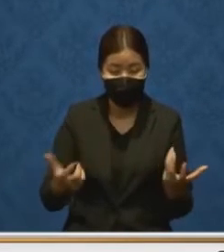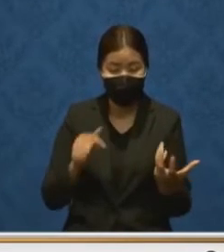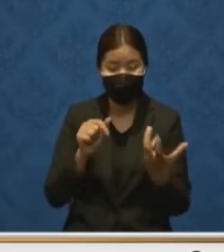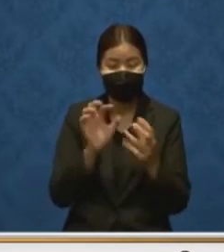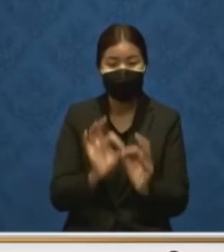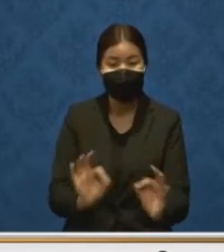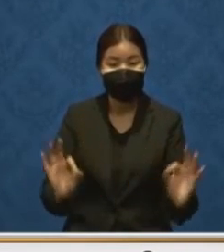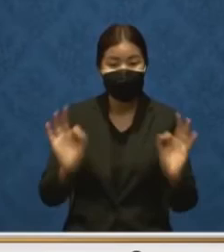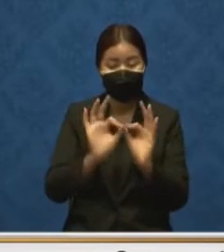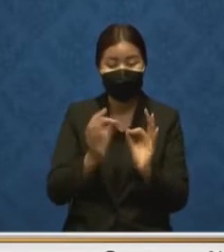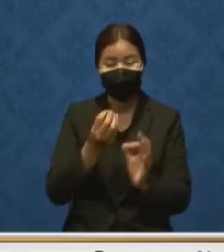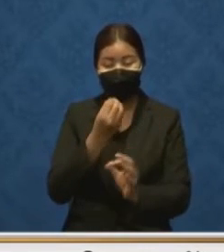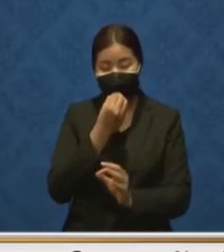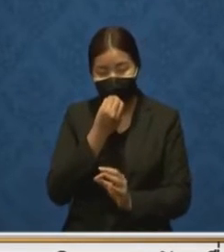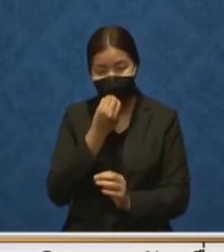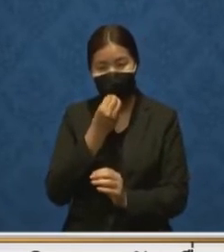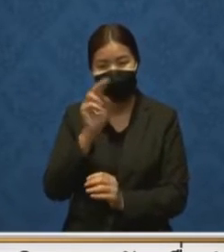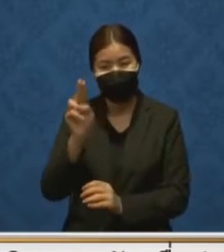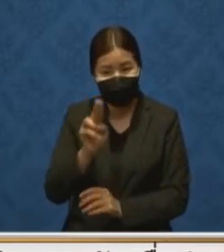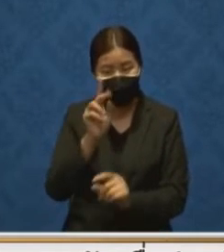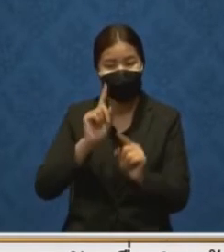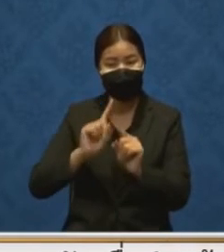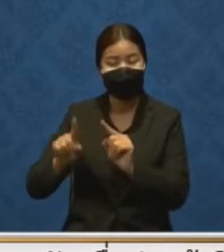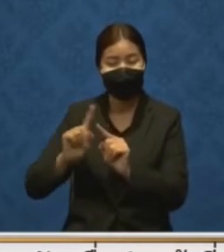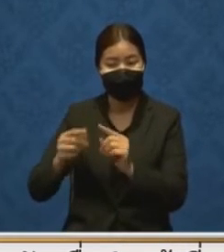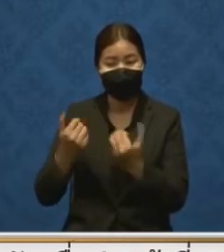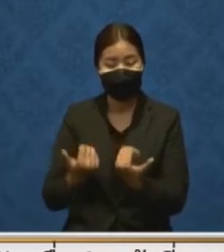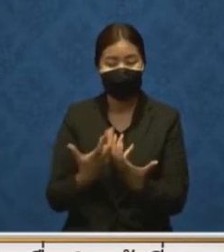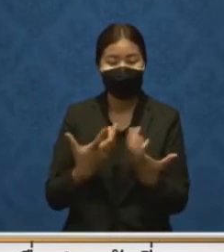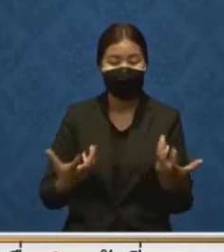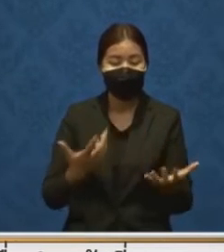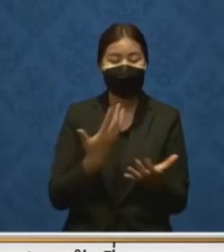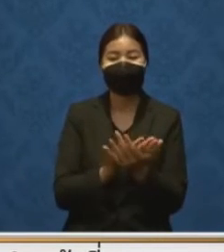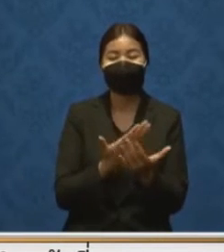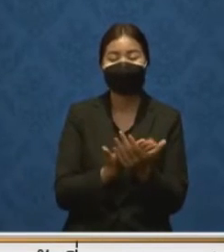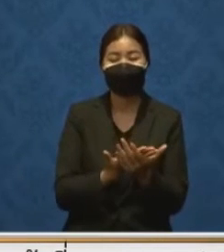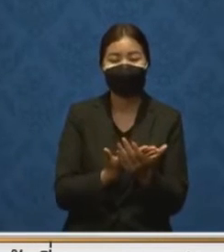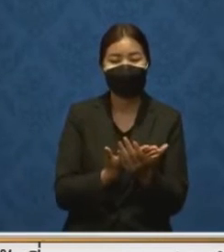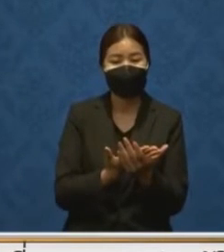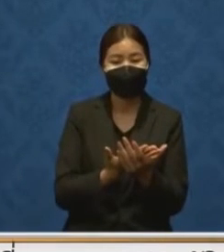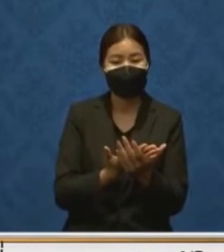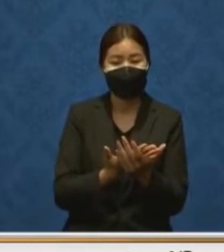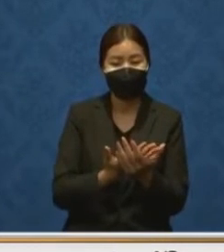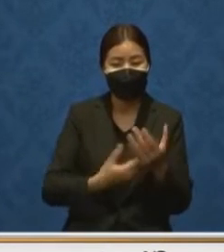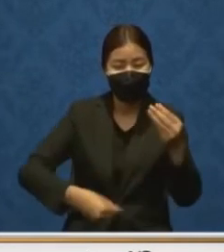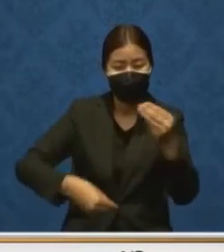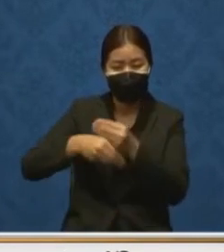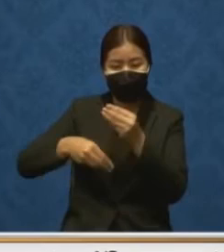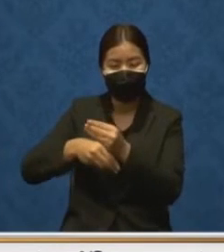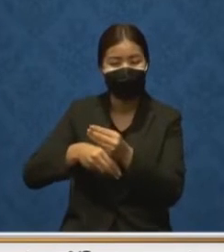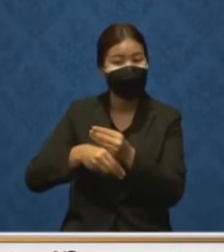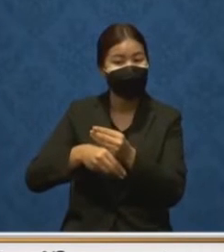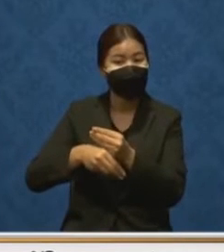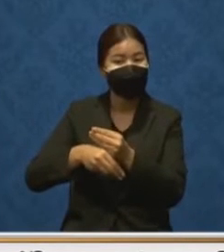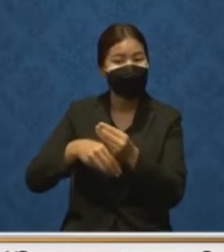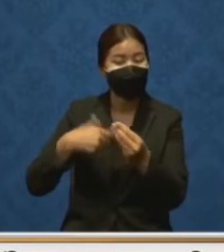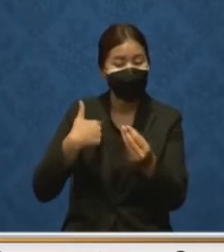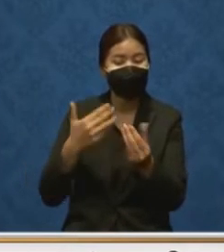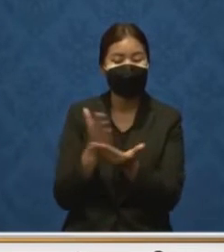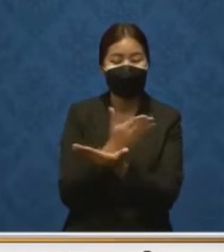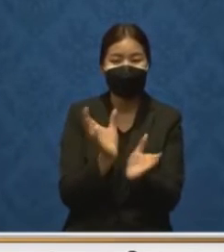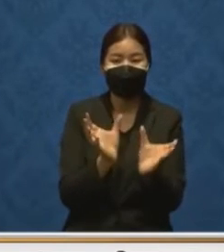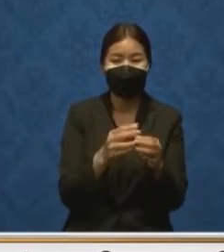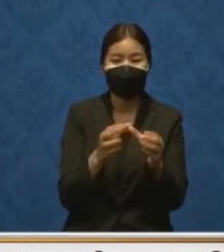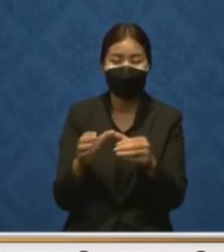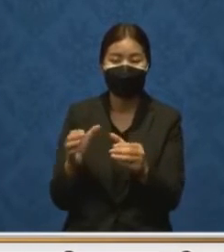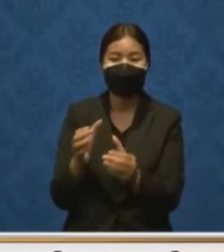อการอุปโภคบริโภค ไม่ได้ราคาขึ้นไปทงหมดมันก็มีทั้ง 3 กล่มครั